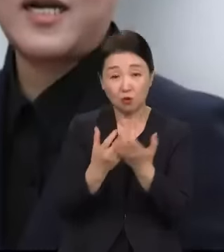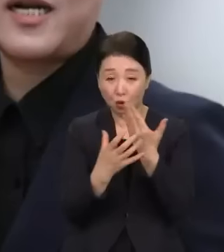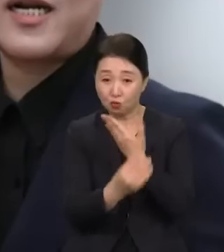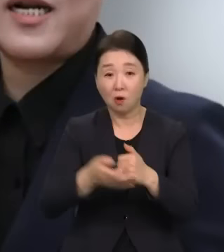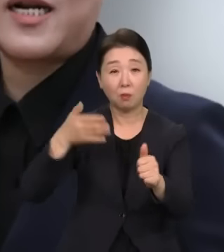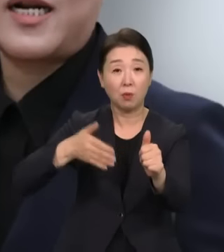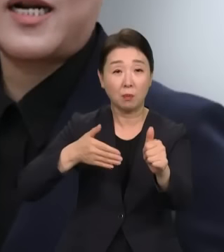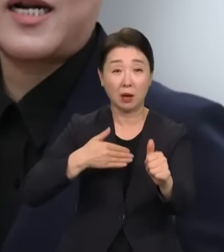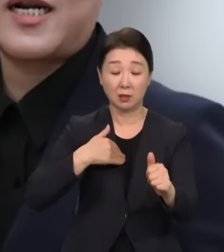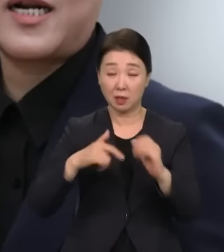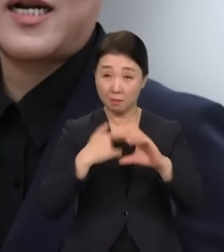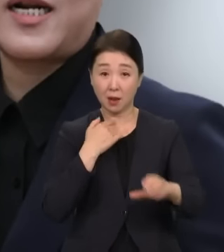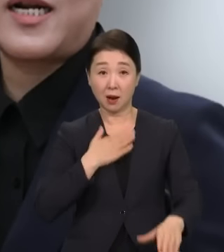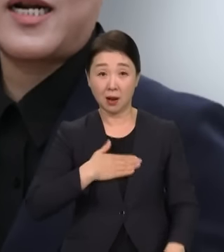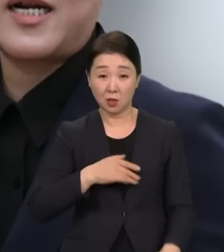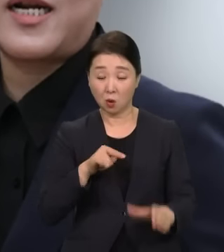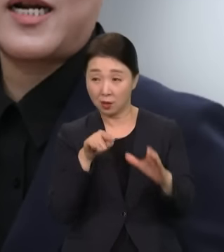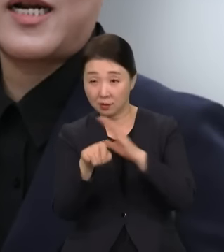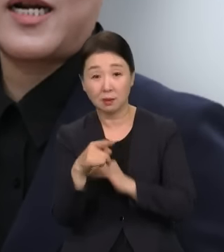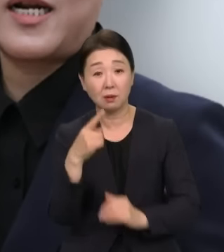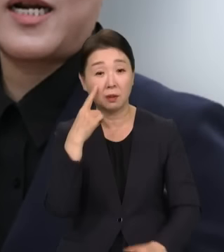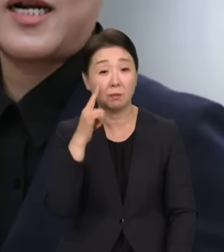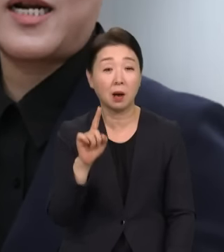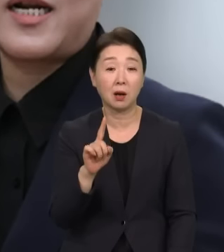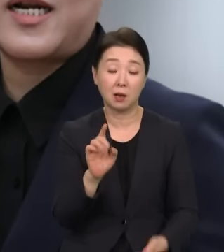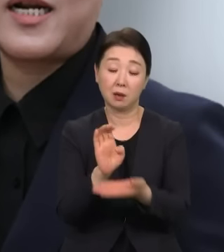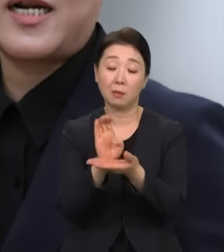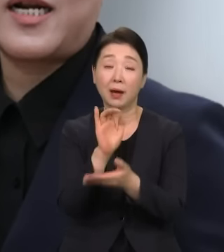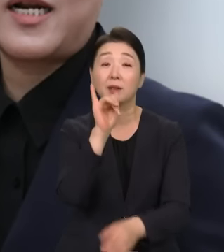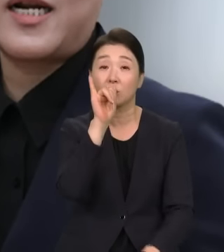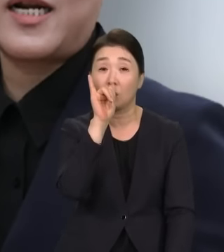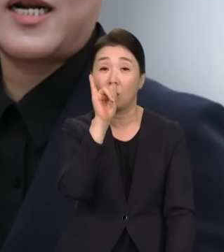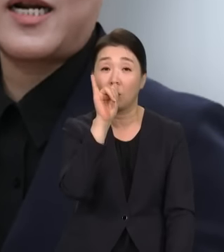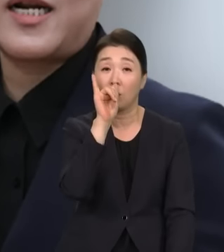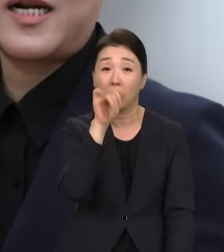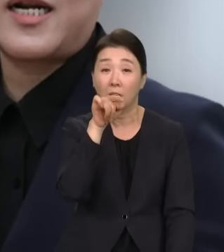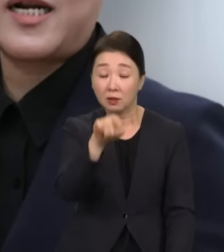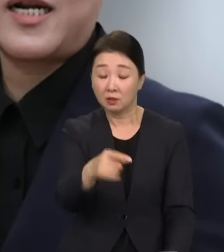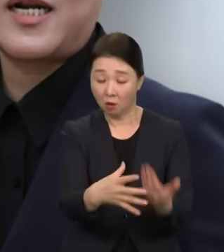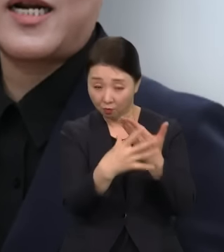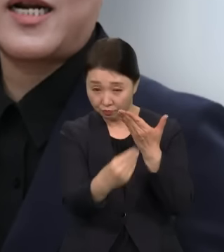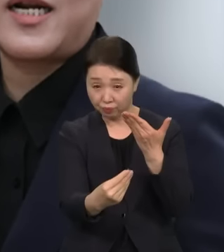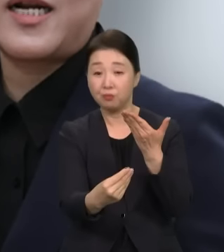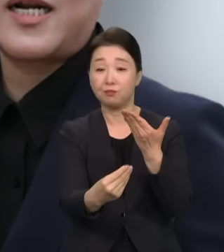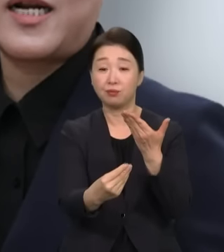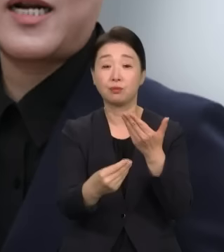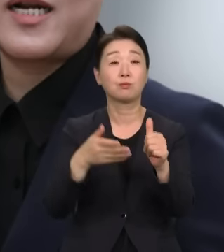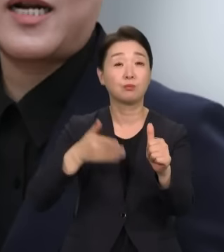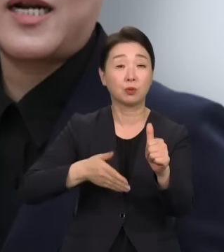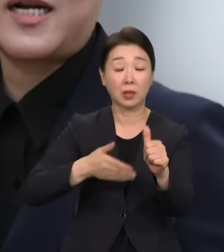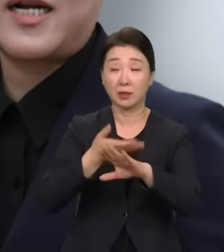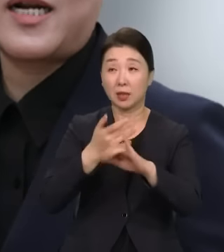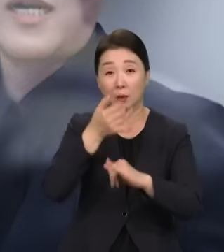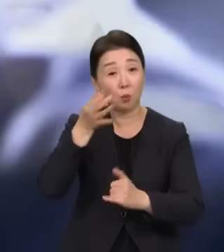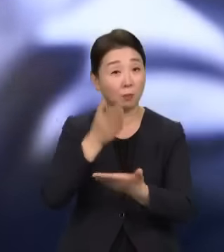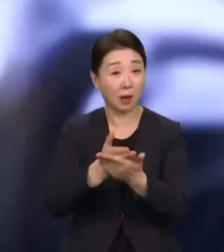내 메일 알죠? 거기에 들어가면 그 파일이 와 있을 겁니다. 그거를 프린트해요. 그 다른 사람 보여주지